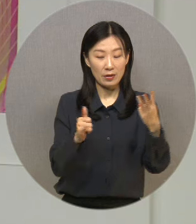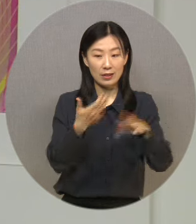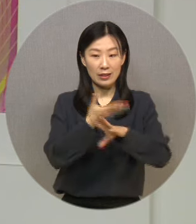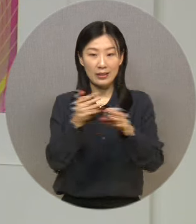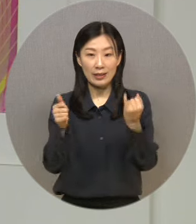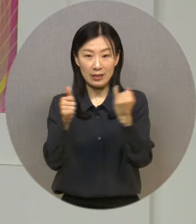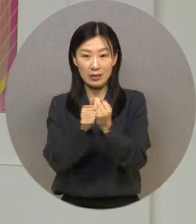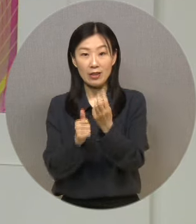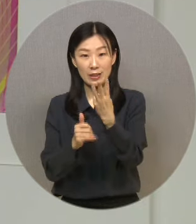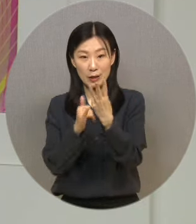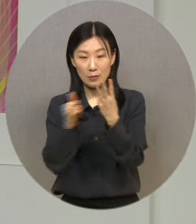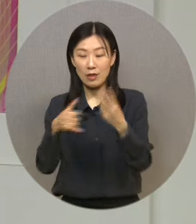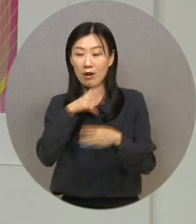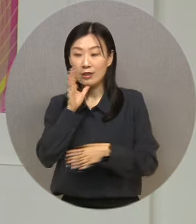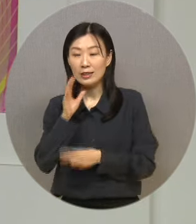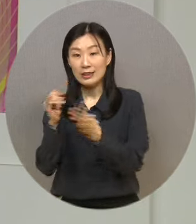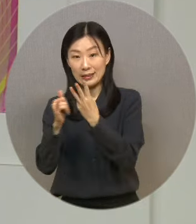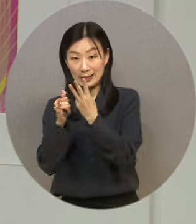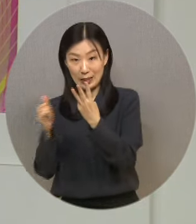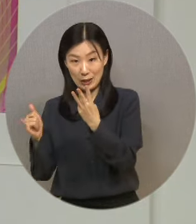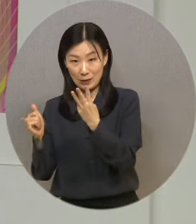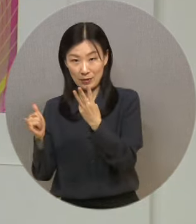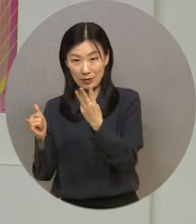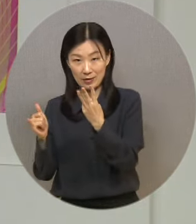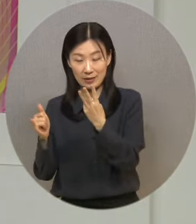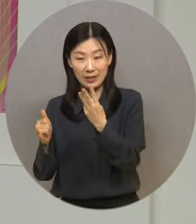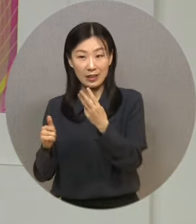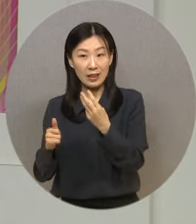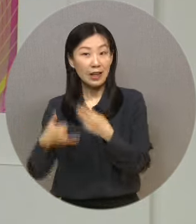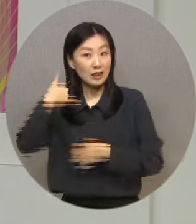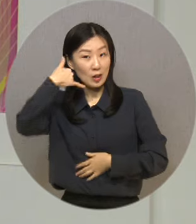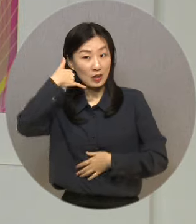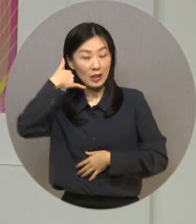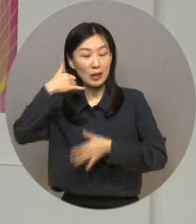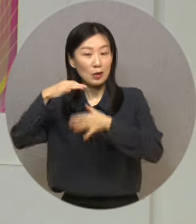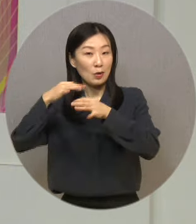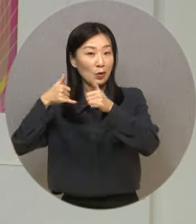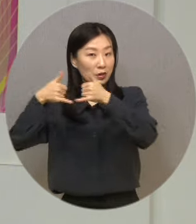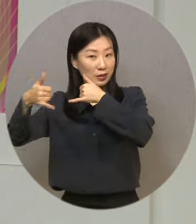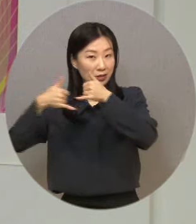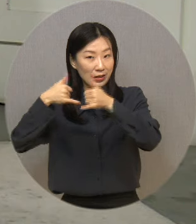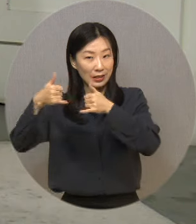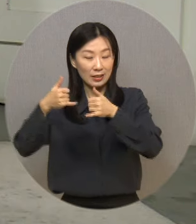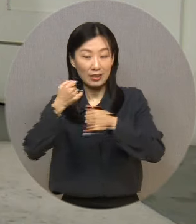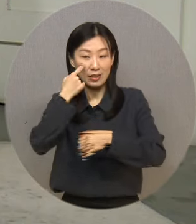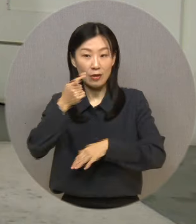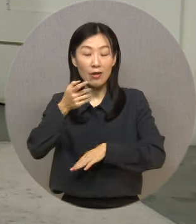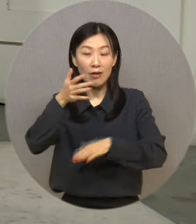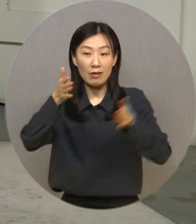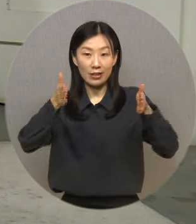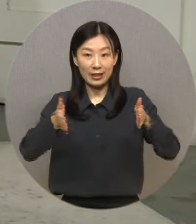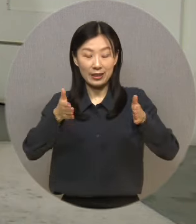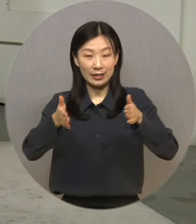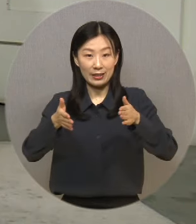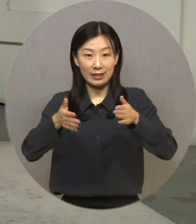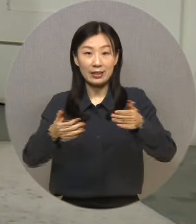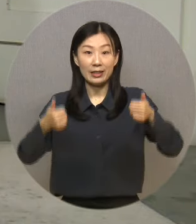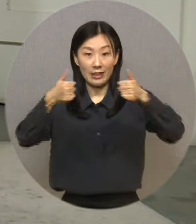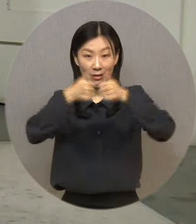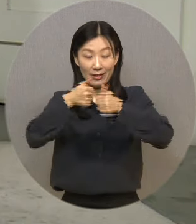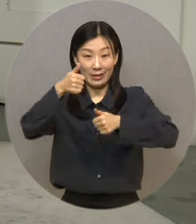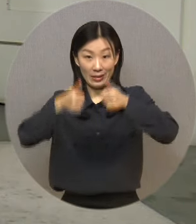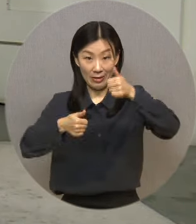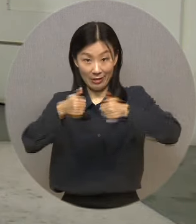3분, 어르신 부문 3분을 전화로 연결해서 월간 결선을 치릅니다. 자, 그러면은